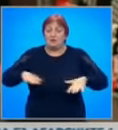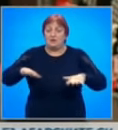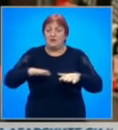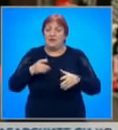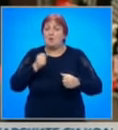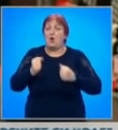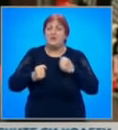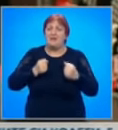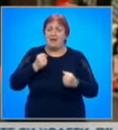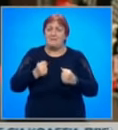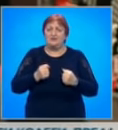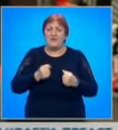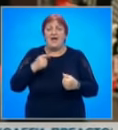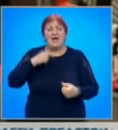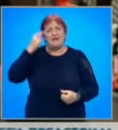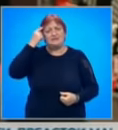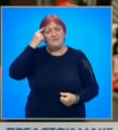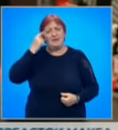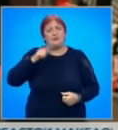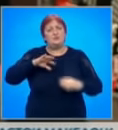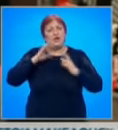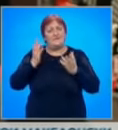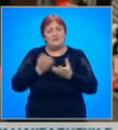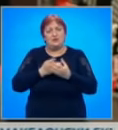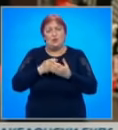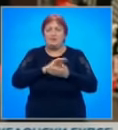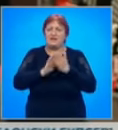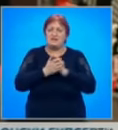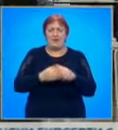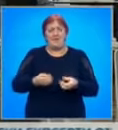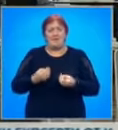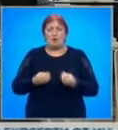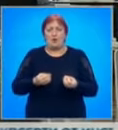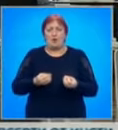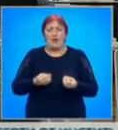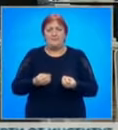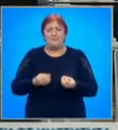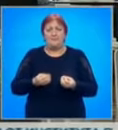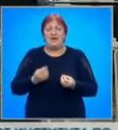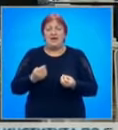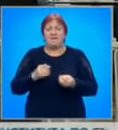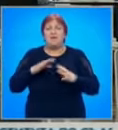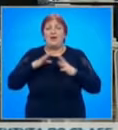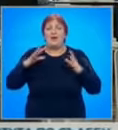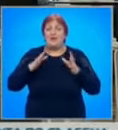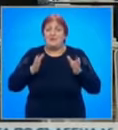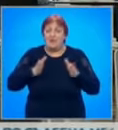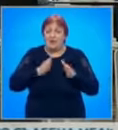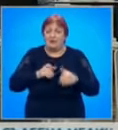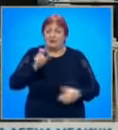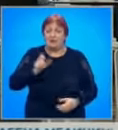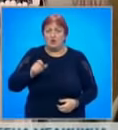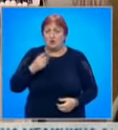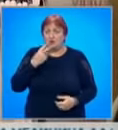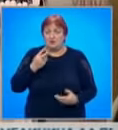доста динамична и смятам, че въпреки всичко се справяме доста добре. Въпреки всички ограничения, хората, нали,